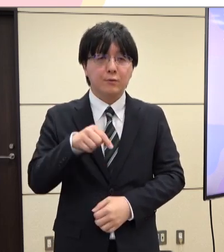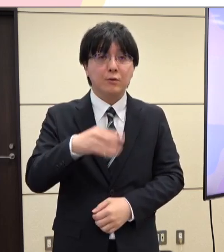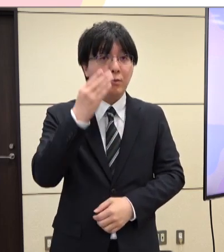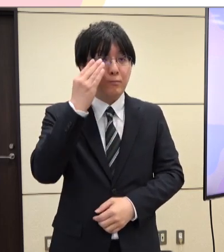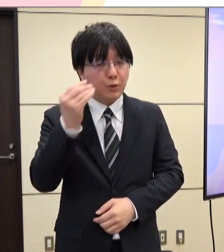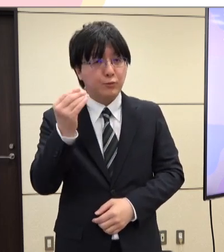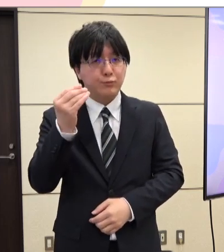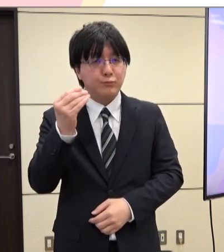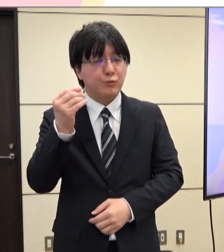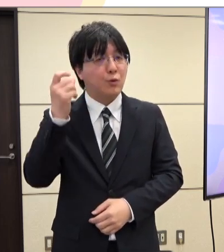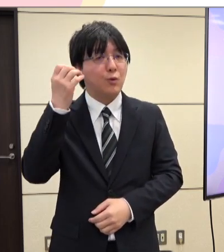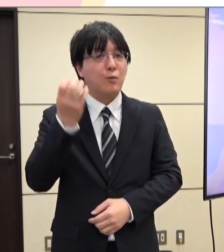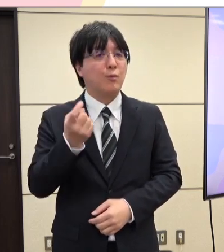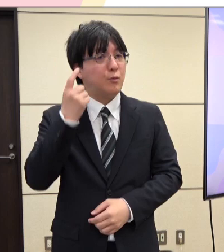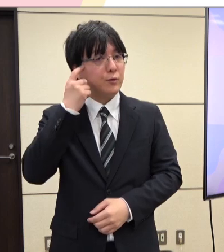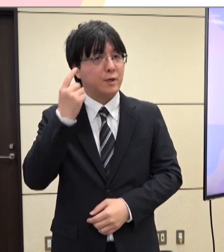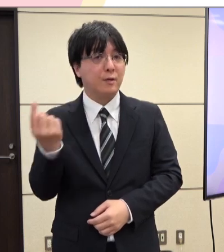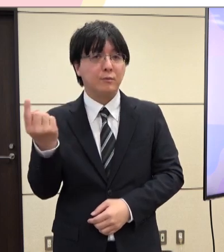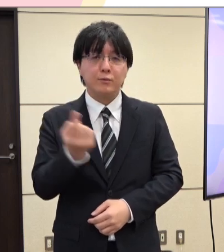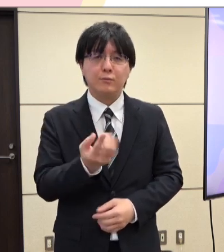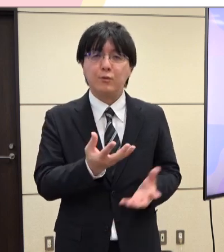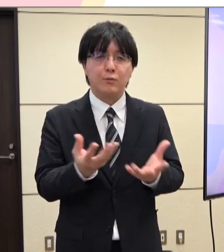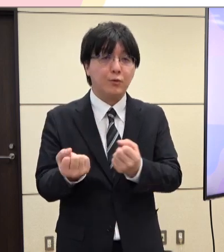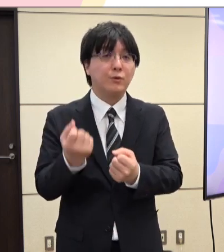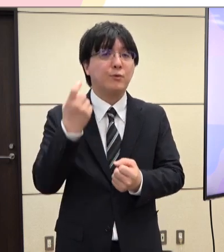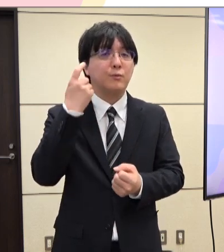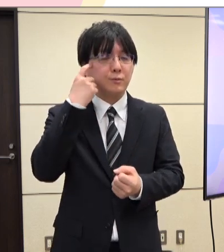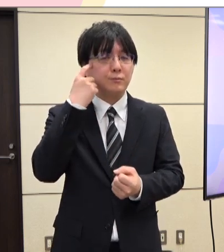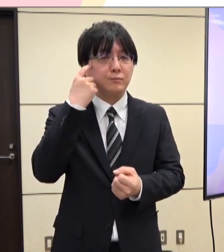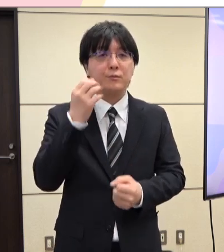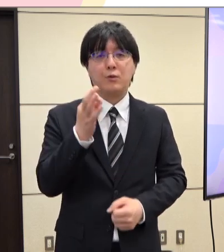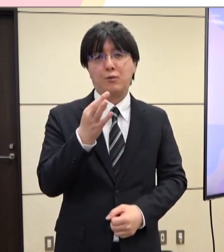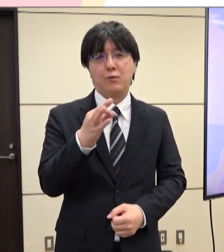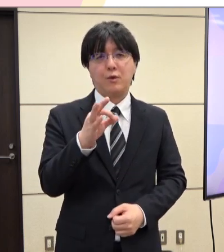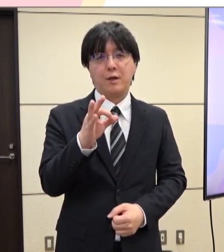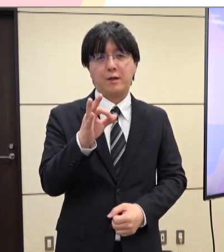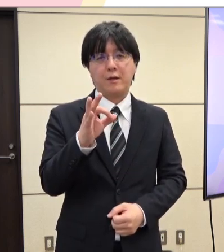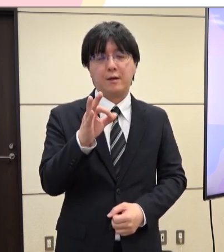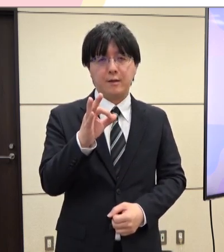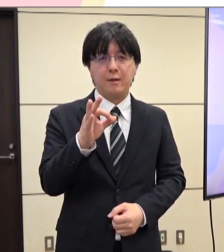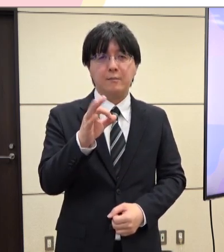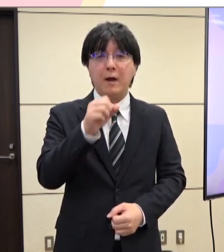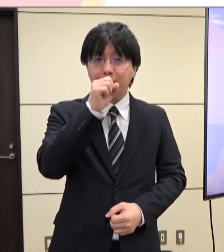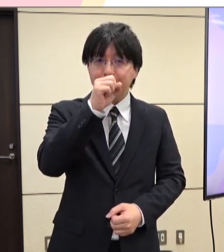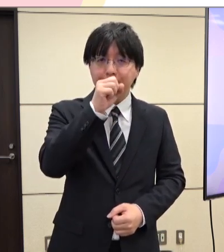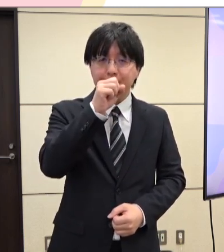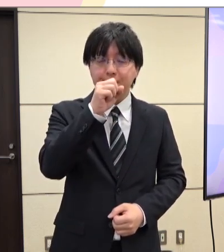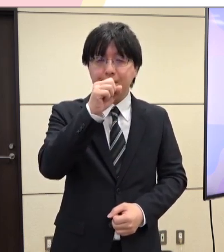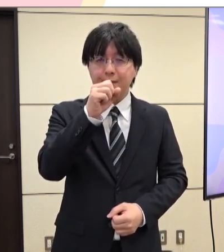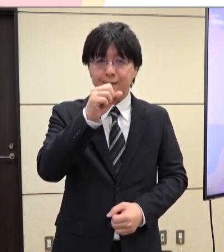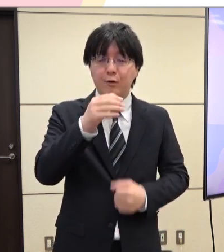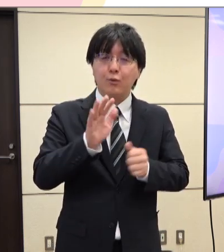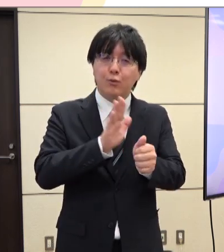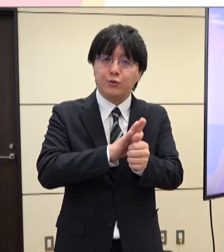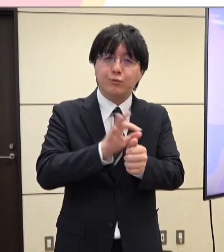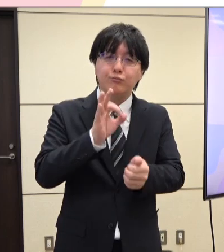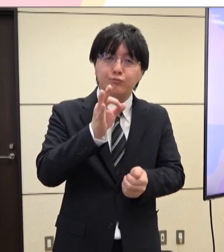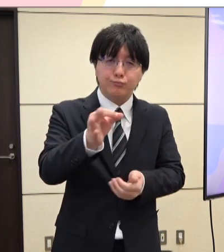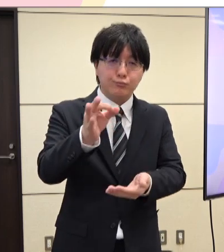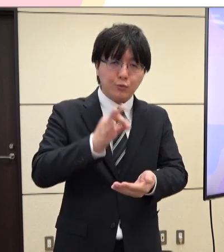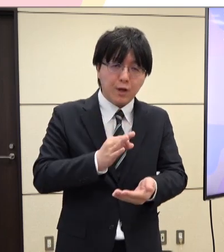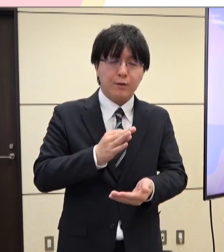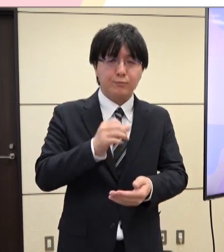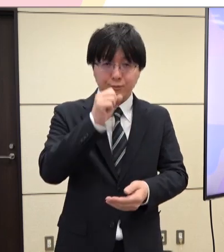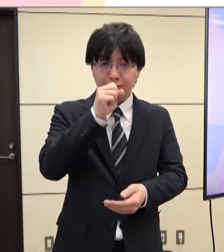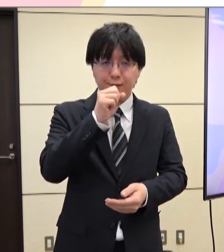感じてこられるって方も多いんだろうと思います。まあ、それはお金の面でいいことには越したことないと思いますが、まあ、移